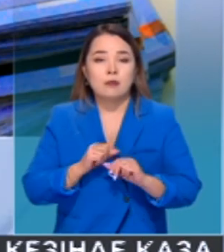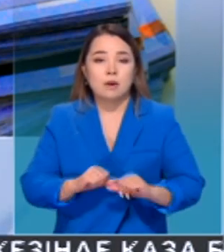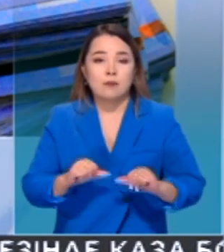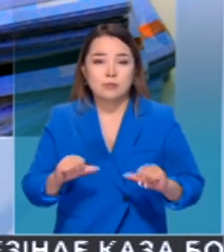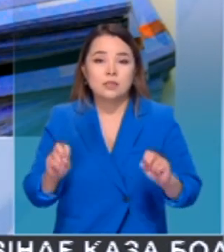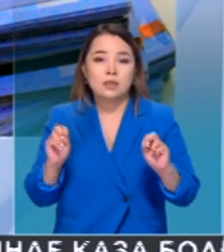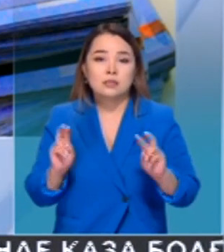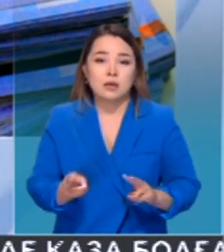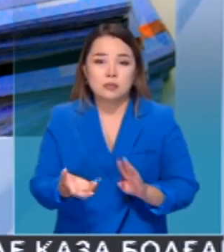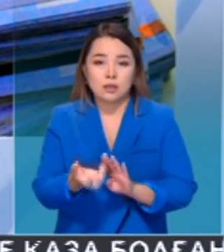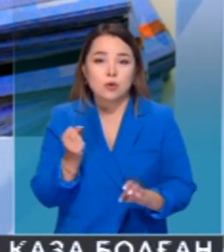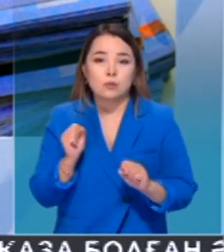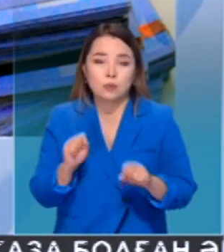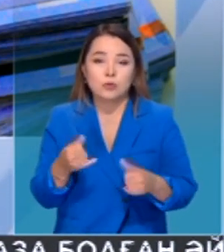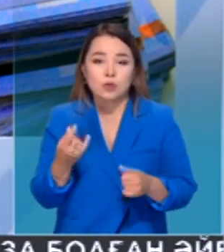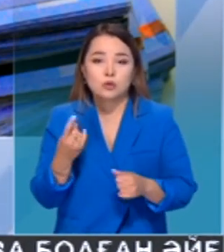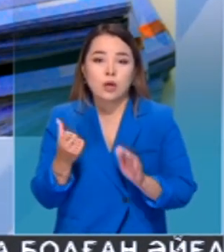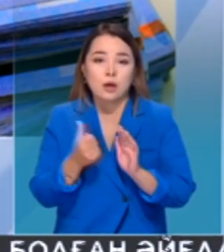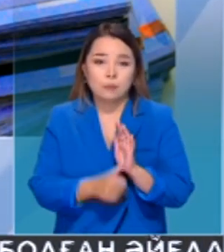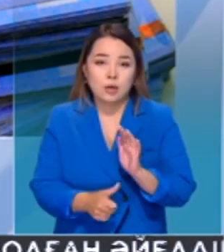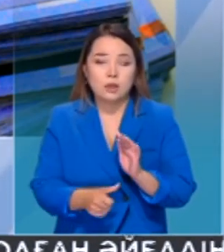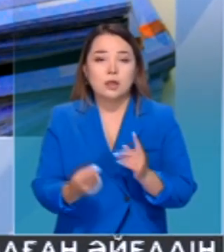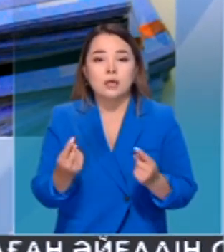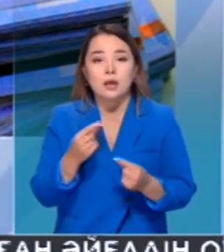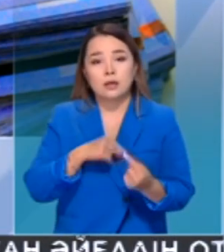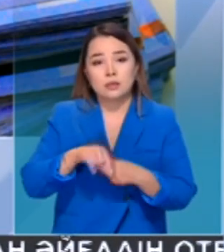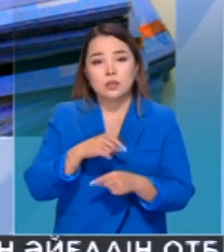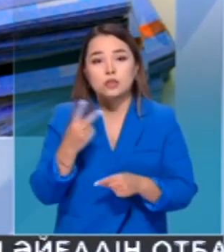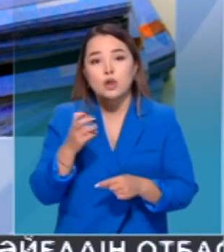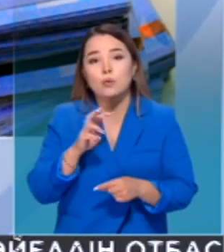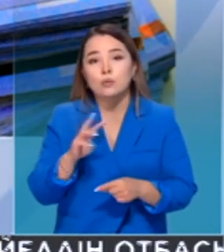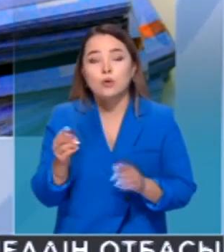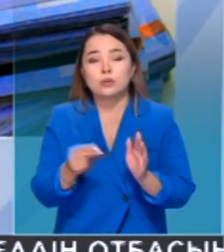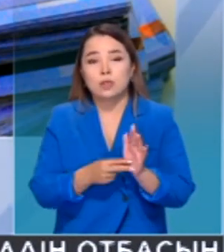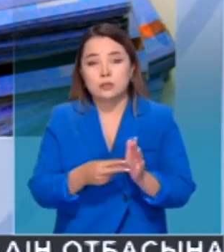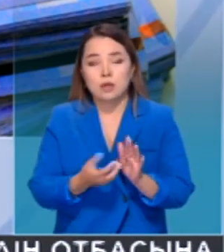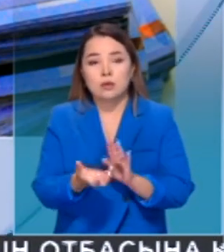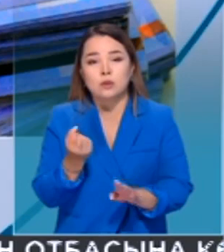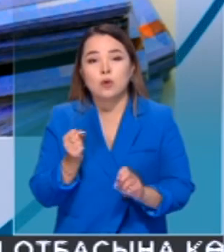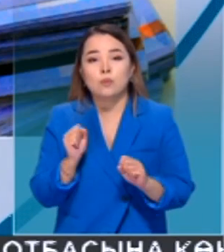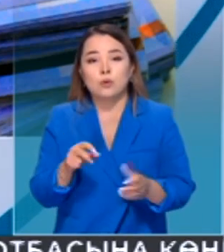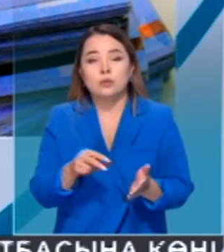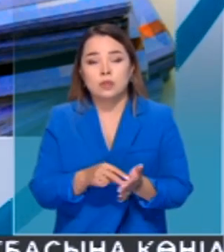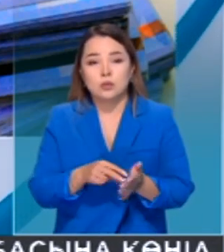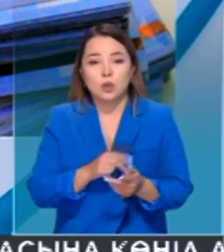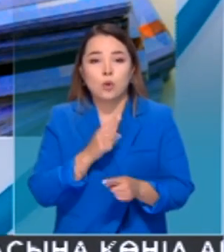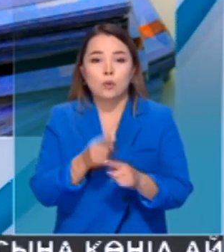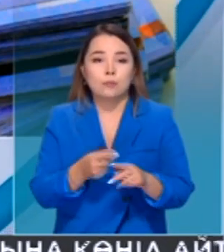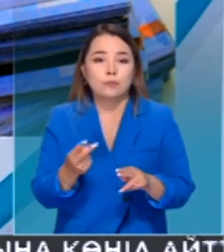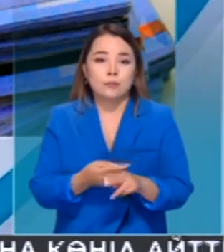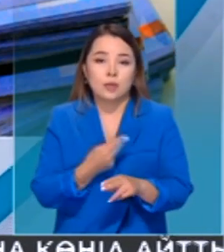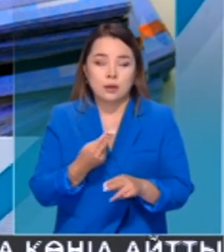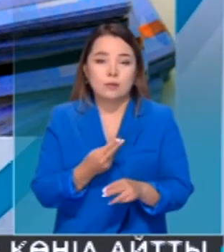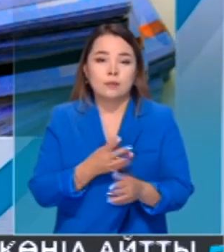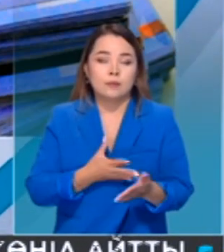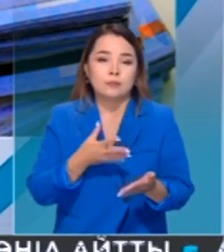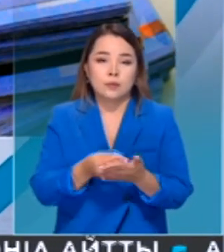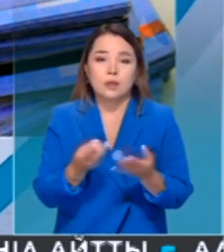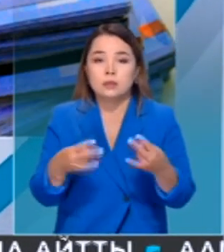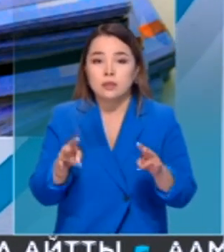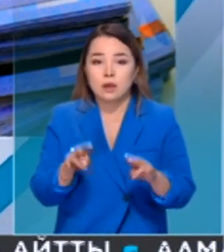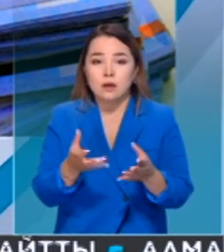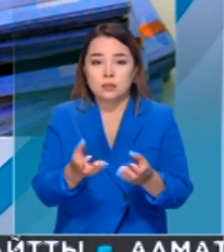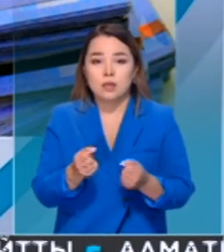мүмкін, орта бизнес 160, ал ірі кәсіпкер 200 миллион теңгеге дейін сомманы қосымша ақысыз алмақ. Бұл